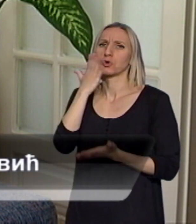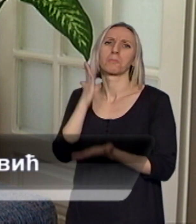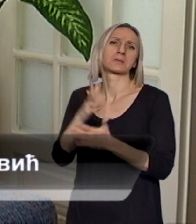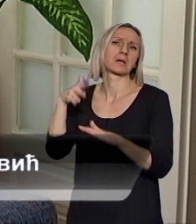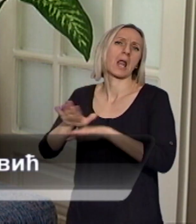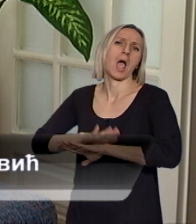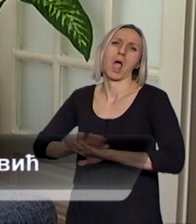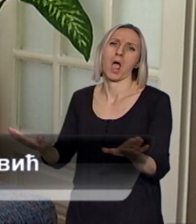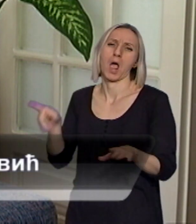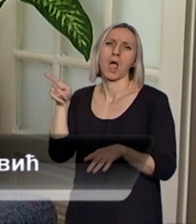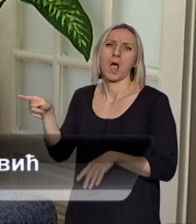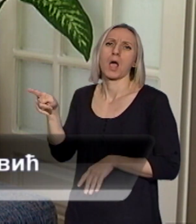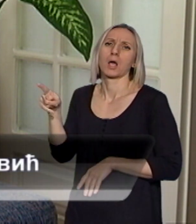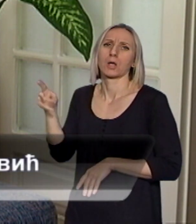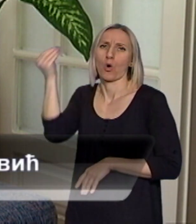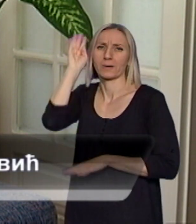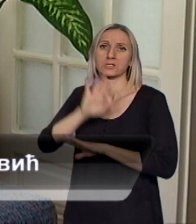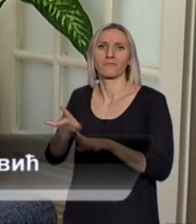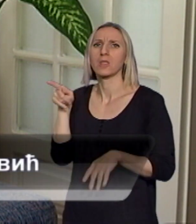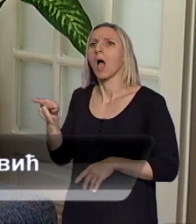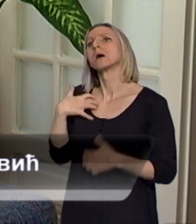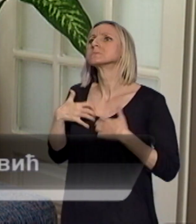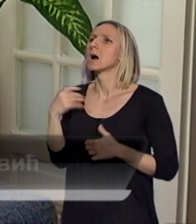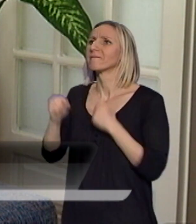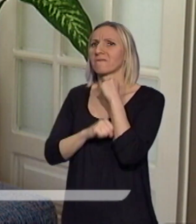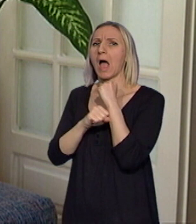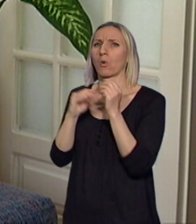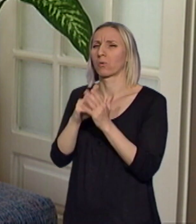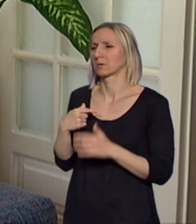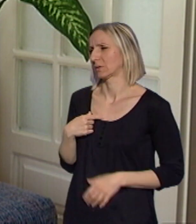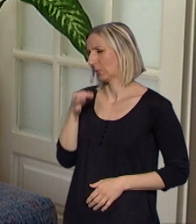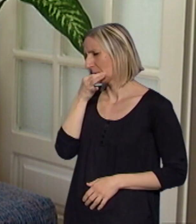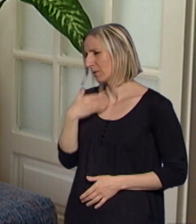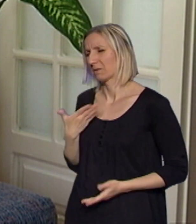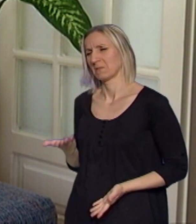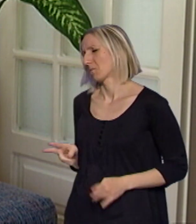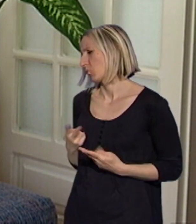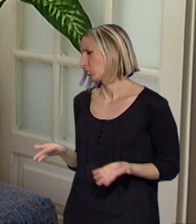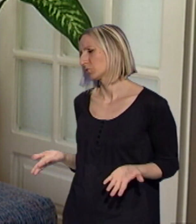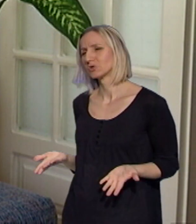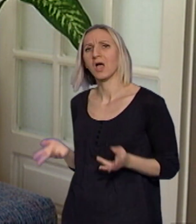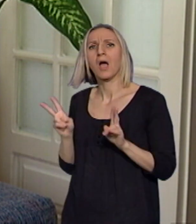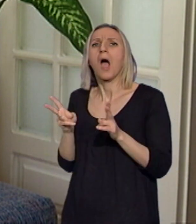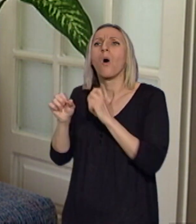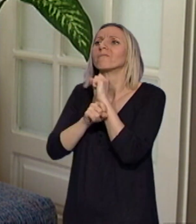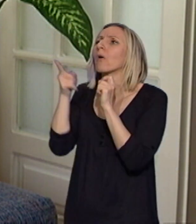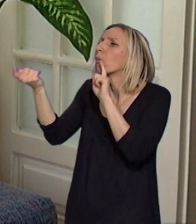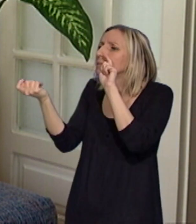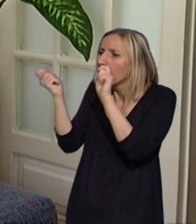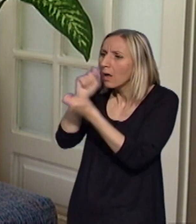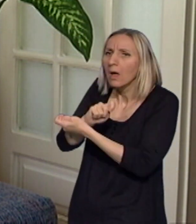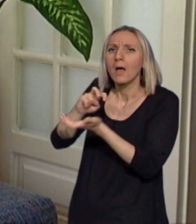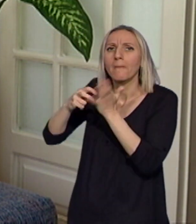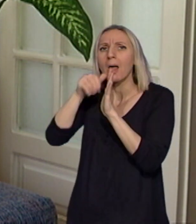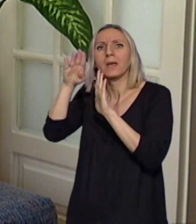i ona je pričala da će upisati fakultet. Za mene je to bila nemoguća misija, jer treba prilagoditi taj plan i program